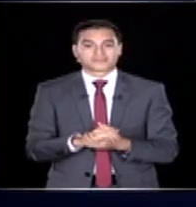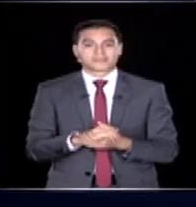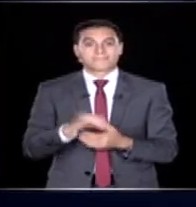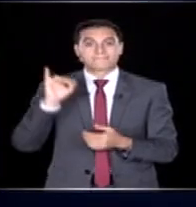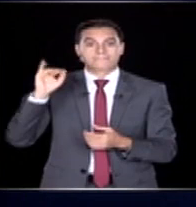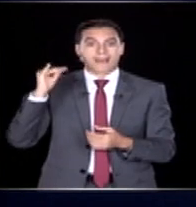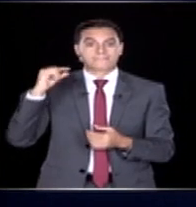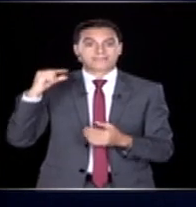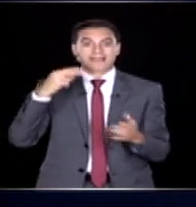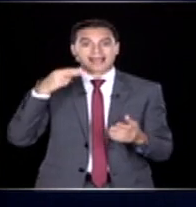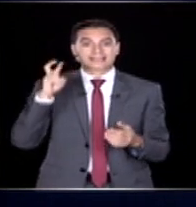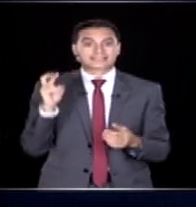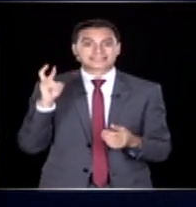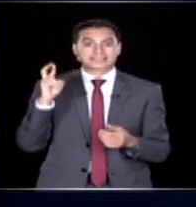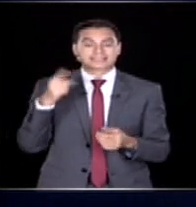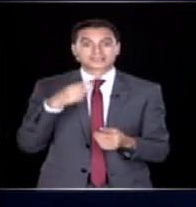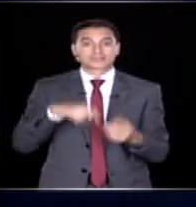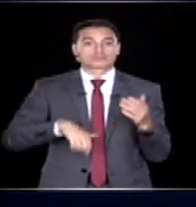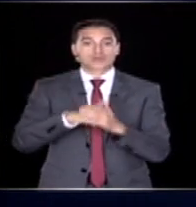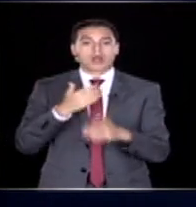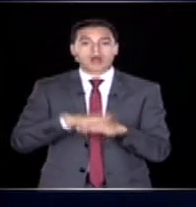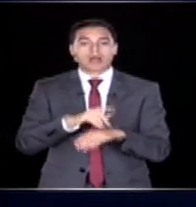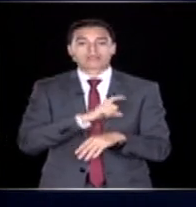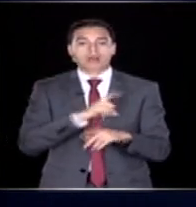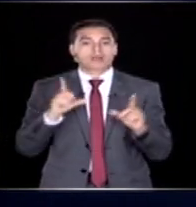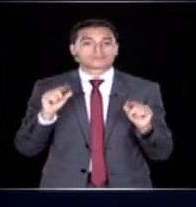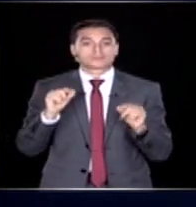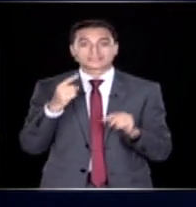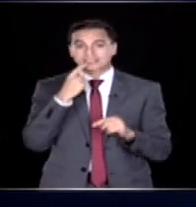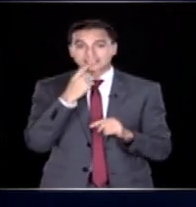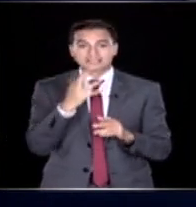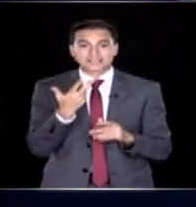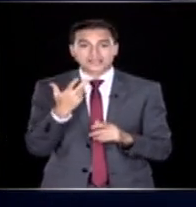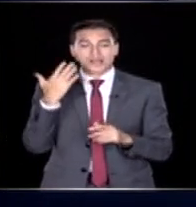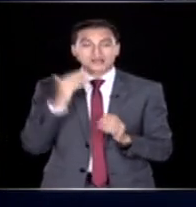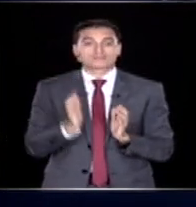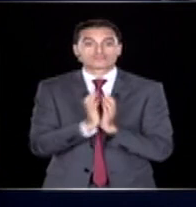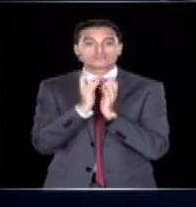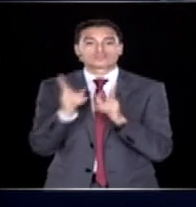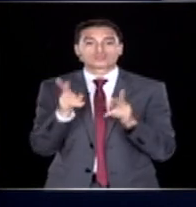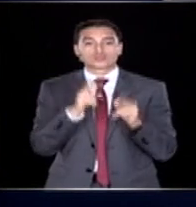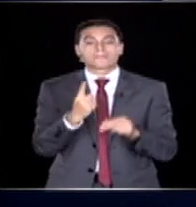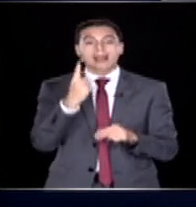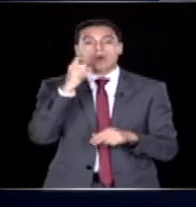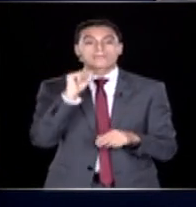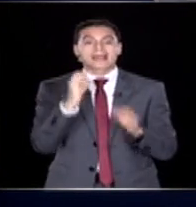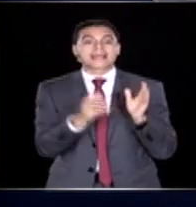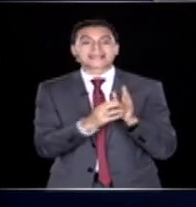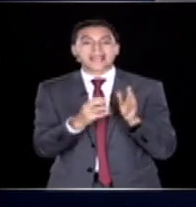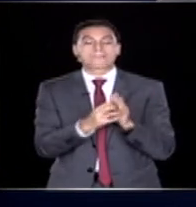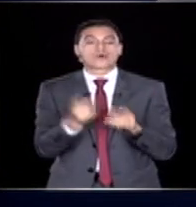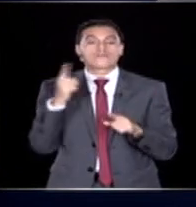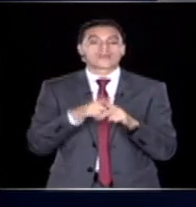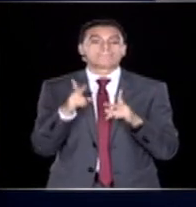محمد عزيز حصل على لقب الطالب المثالي في الموسم الاول للجامعات، وحصل على افضل لاعب في